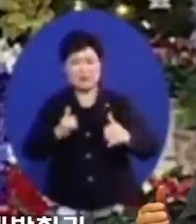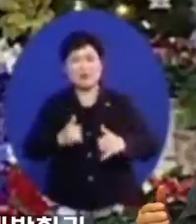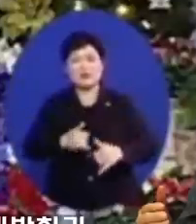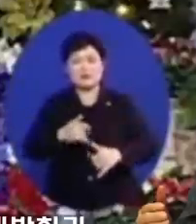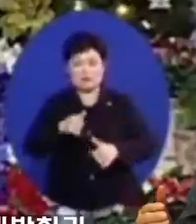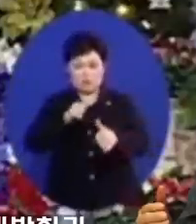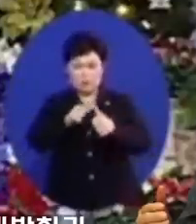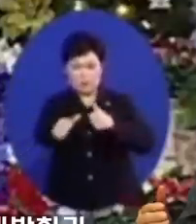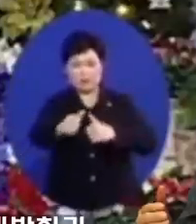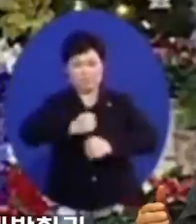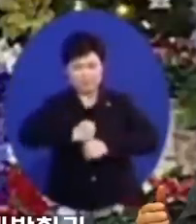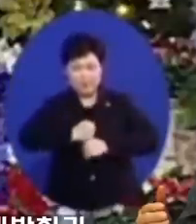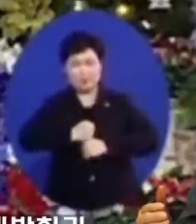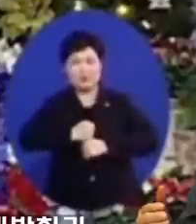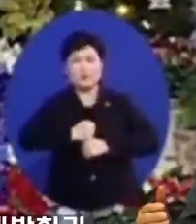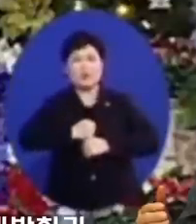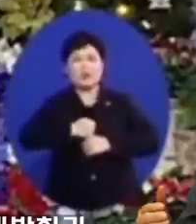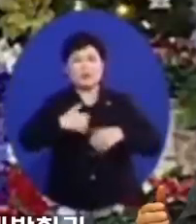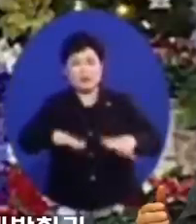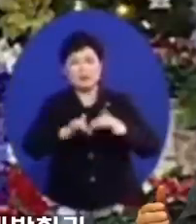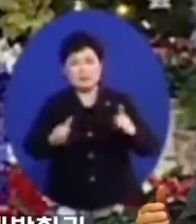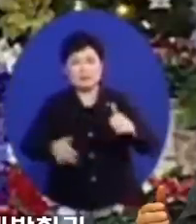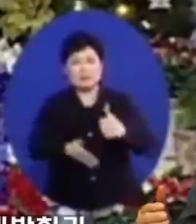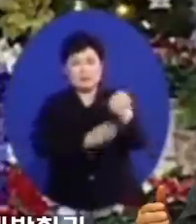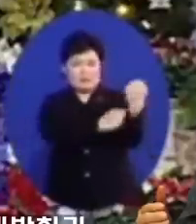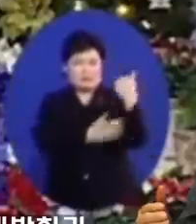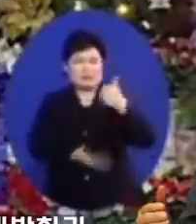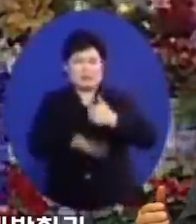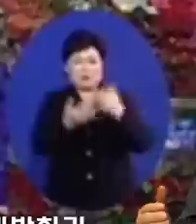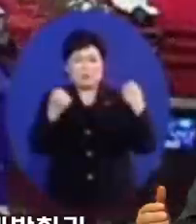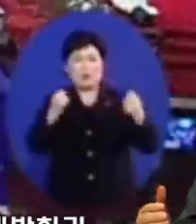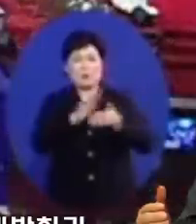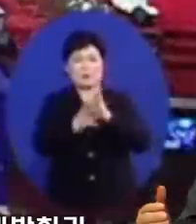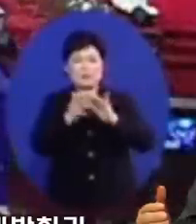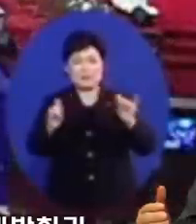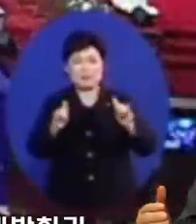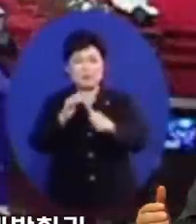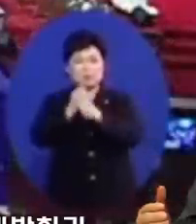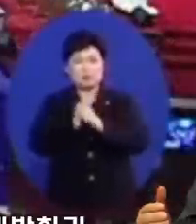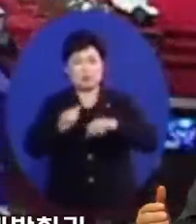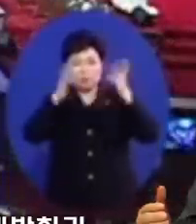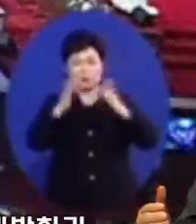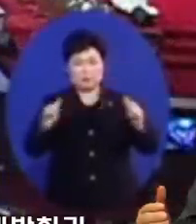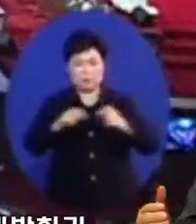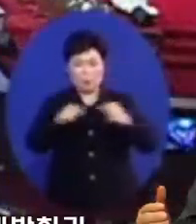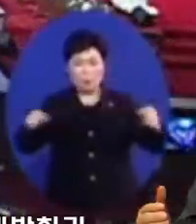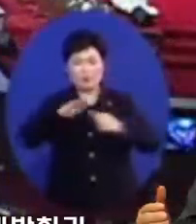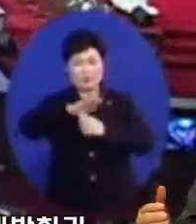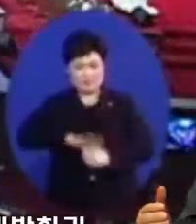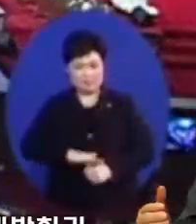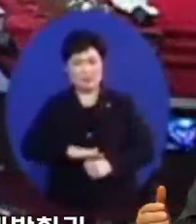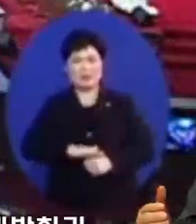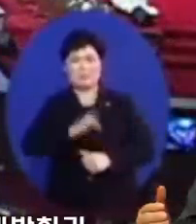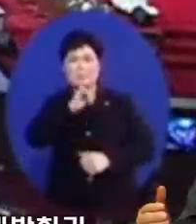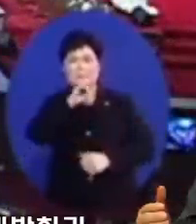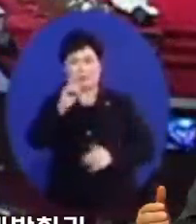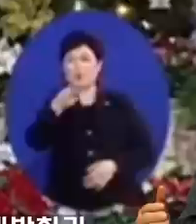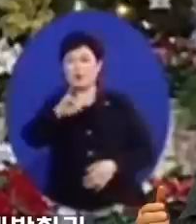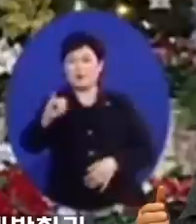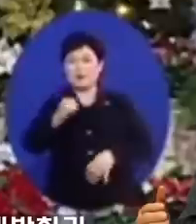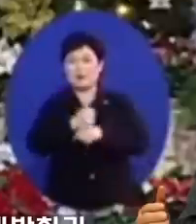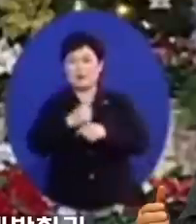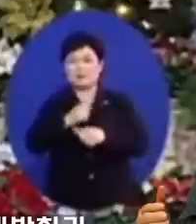약한 자들을 격려하고 힘이 없는 자들을 붙들어주며 모든 사람에게 오래 참으라고 말한 것입니다. 엔리코 카루소는 나폴리의 한 가난한